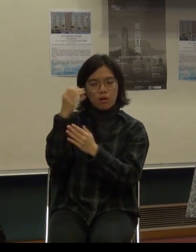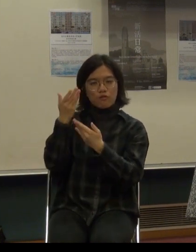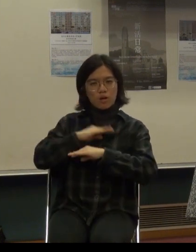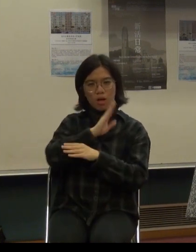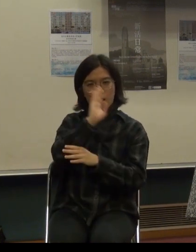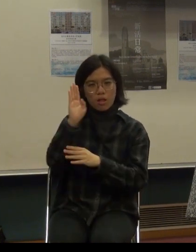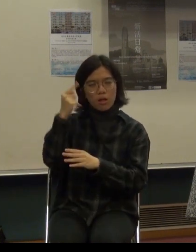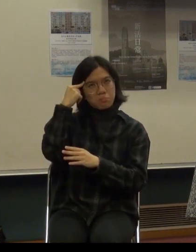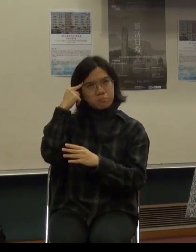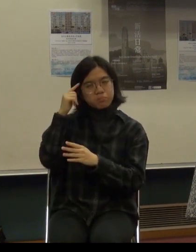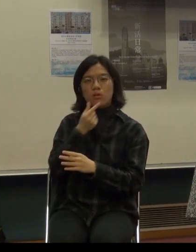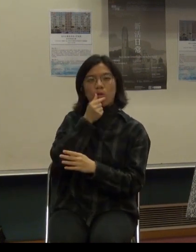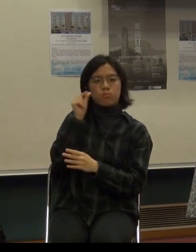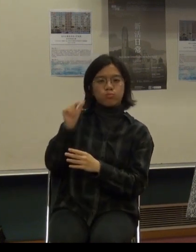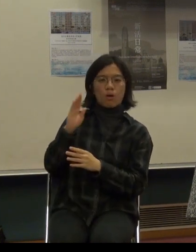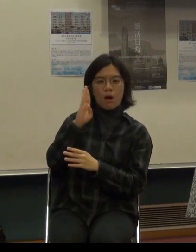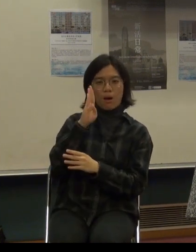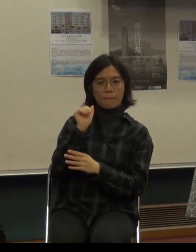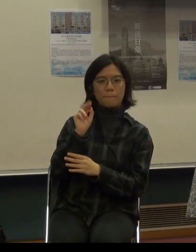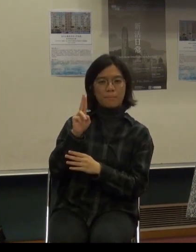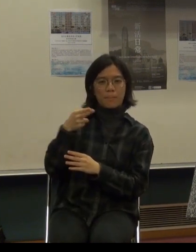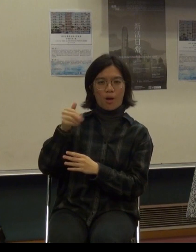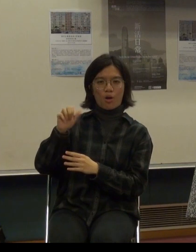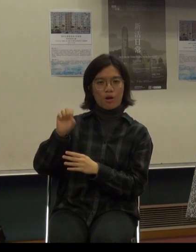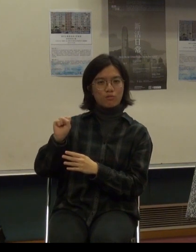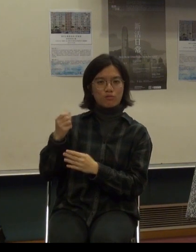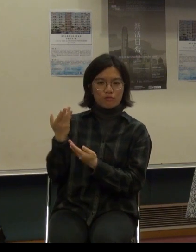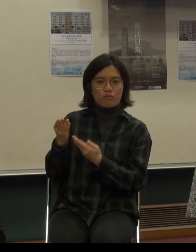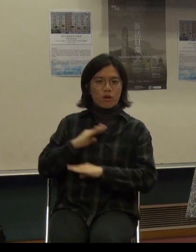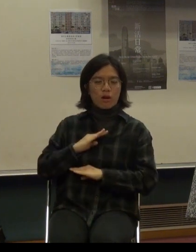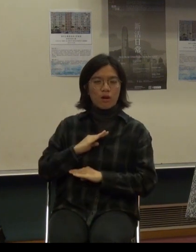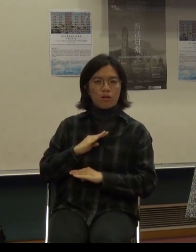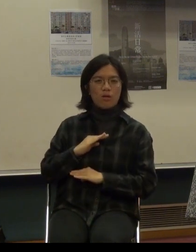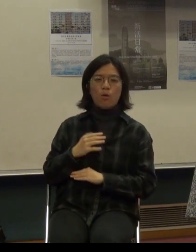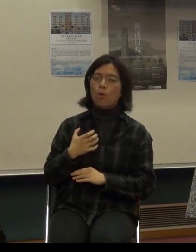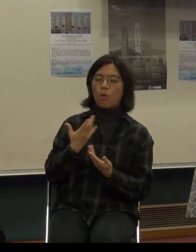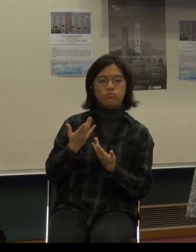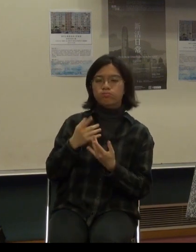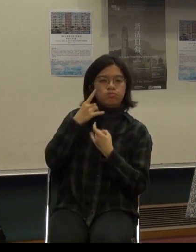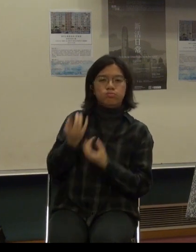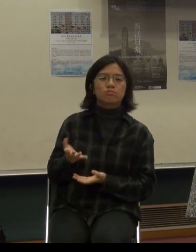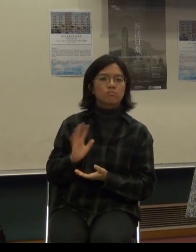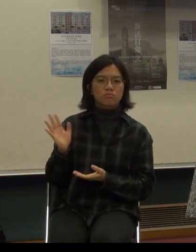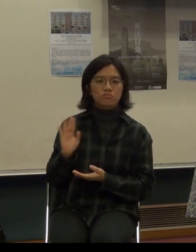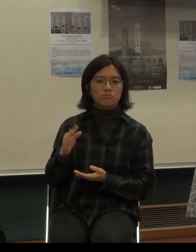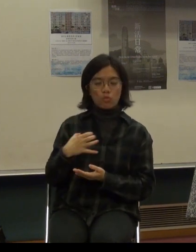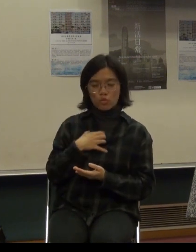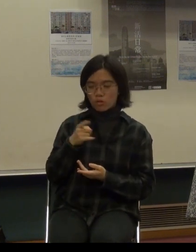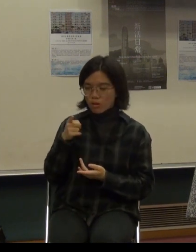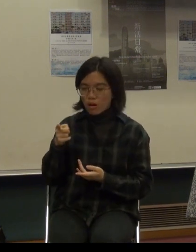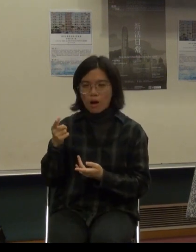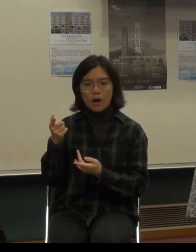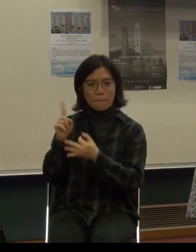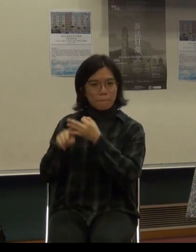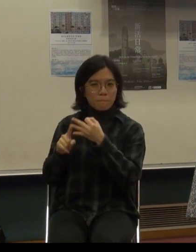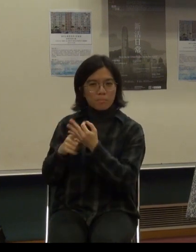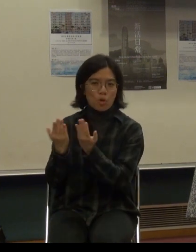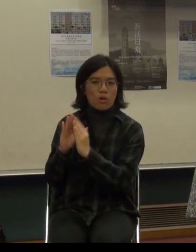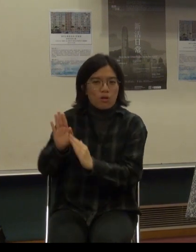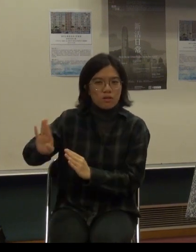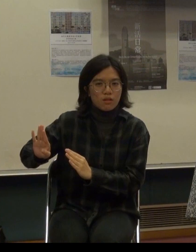斯 的風格。 我自己就覺得它不是一個風格，它是一間學校，是一間劃時代 的學校，但它自己不是一個風